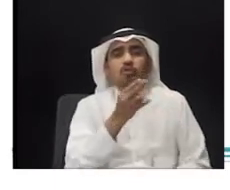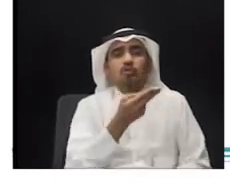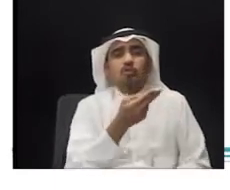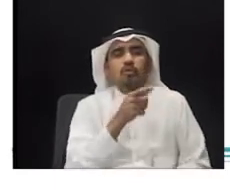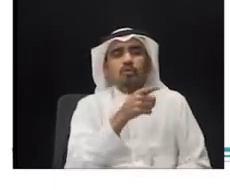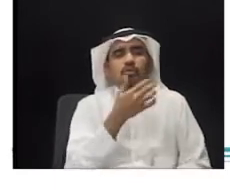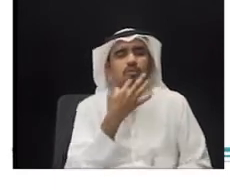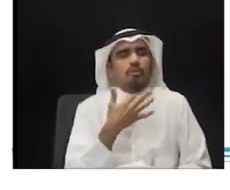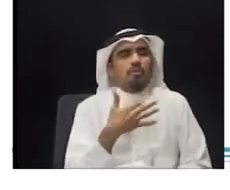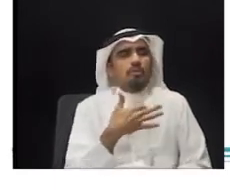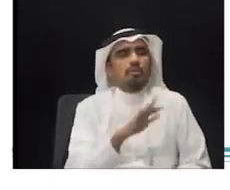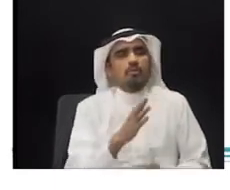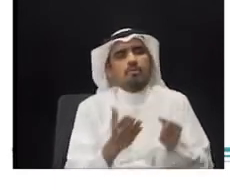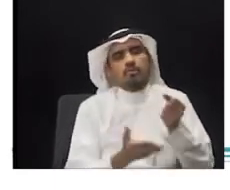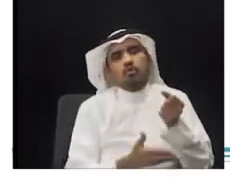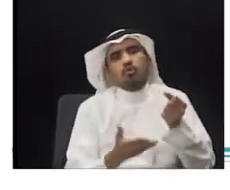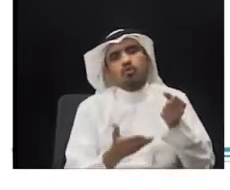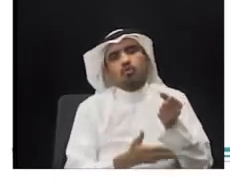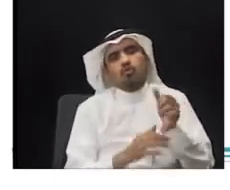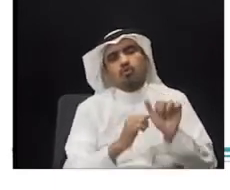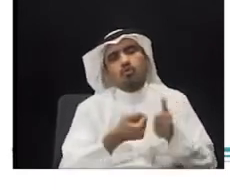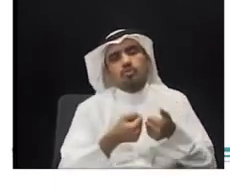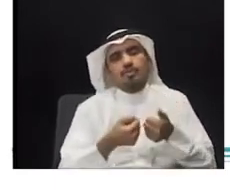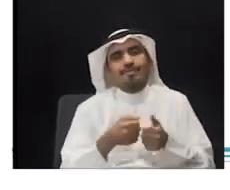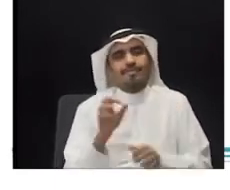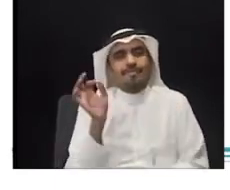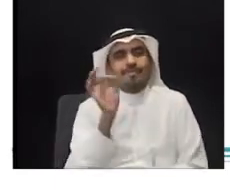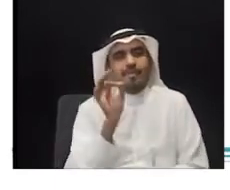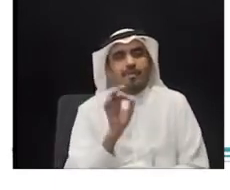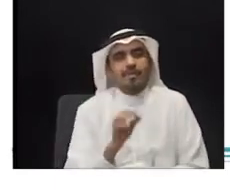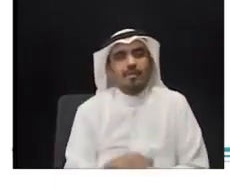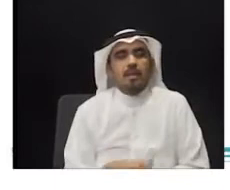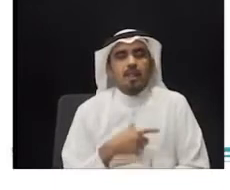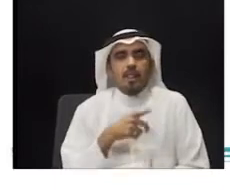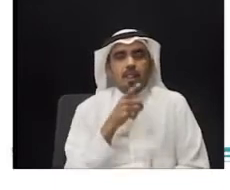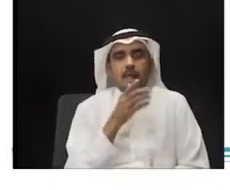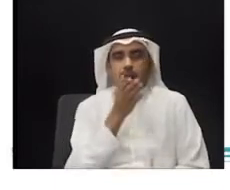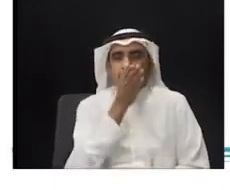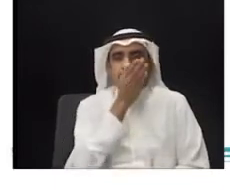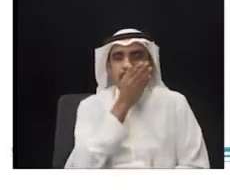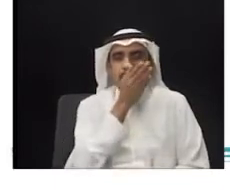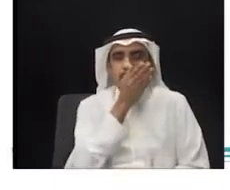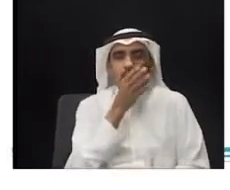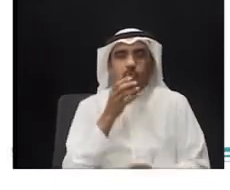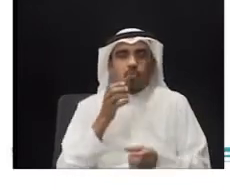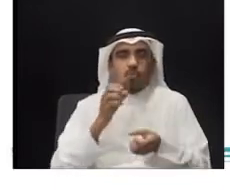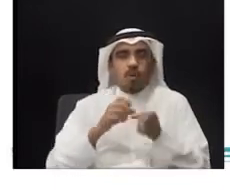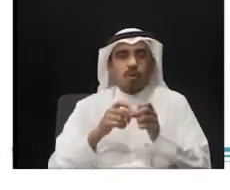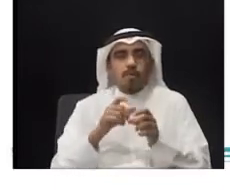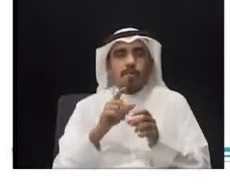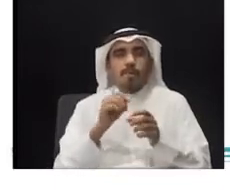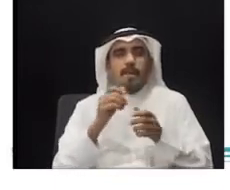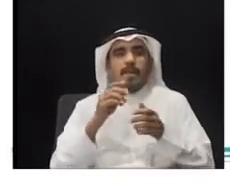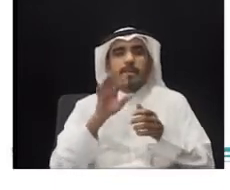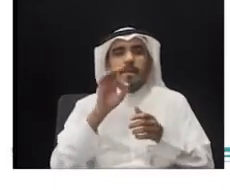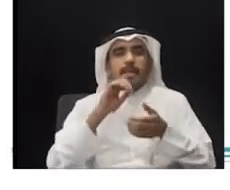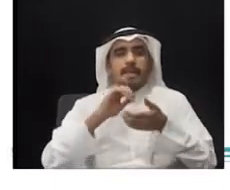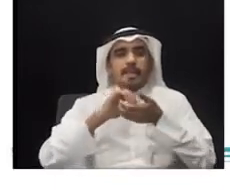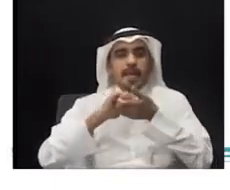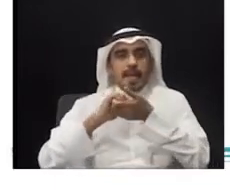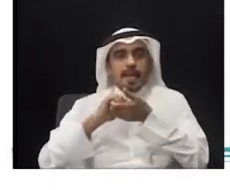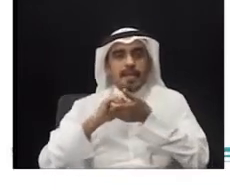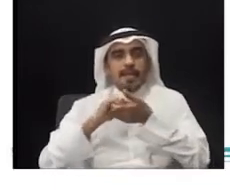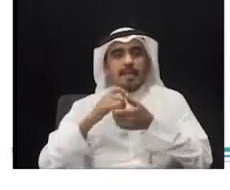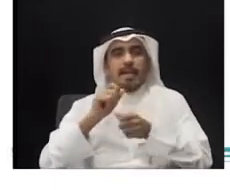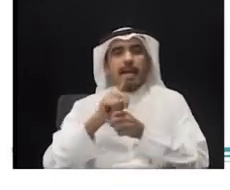منصوبا، دائما يأتي مجرورا. ومثال ذلك أقول الماء مركب من